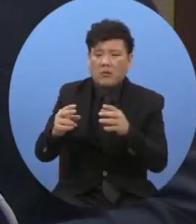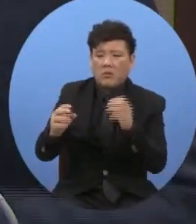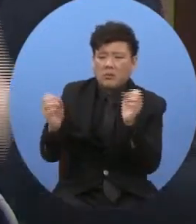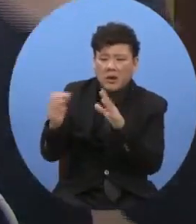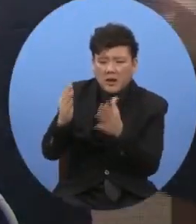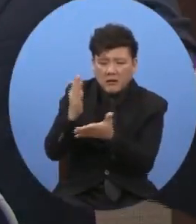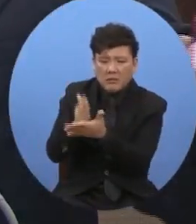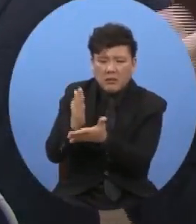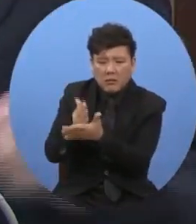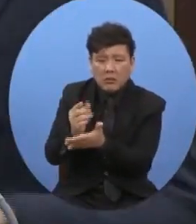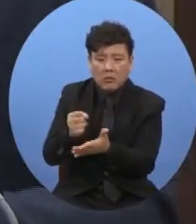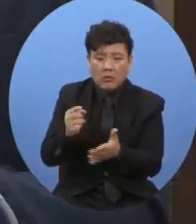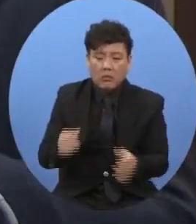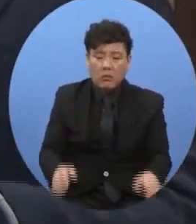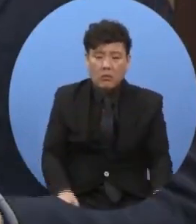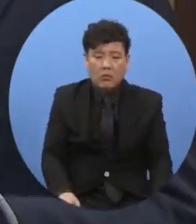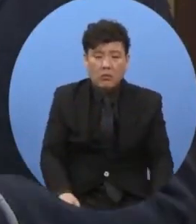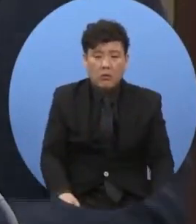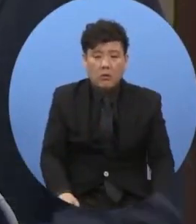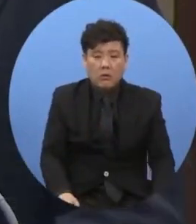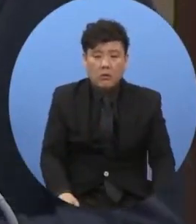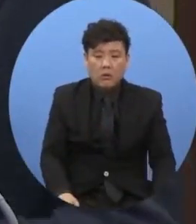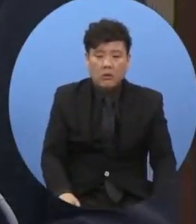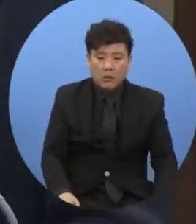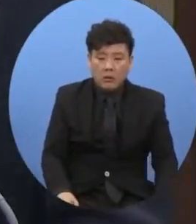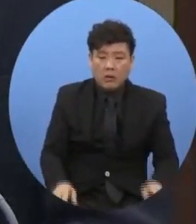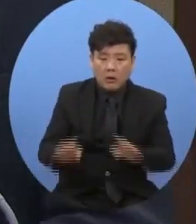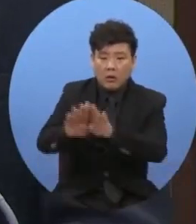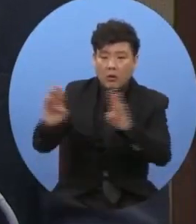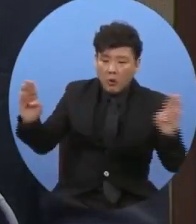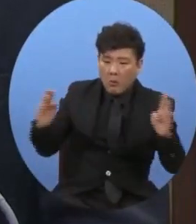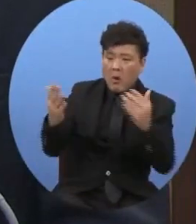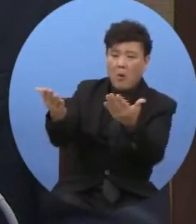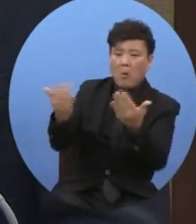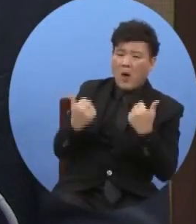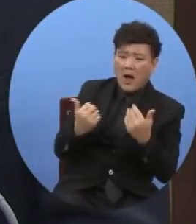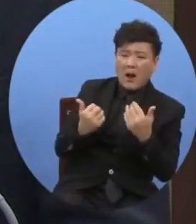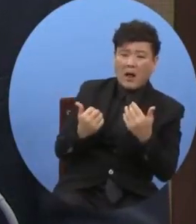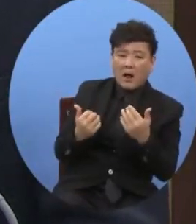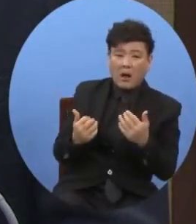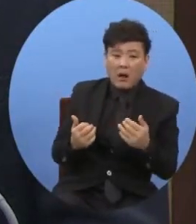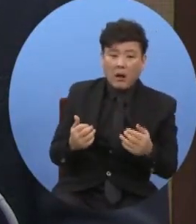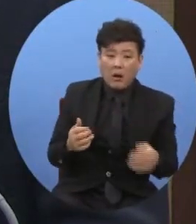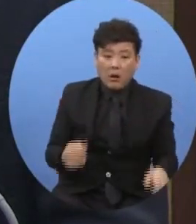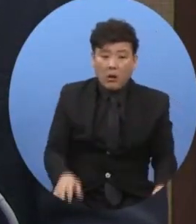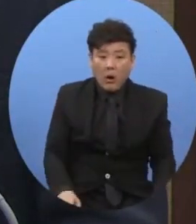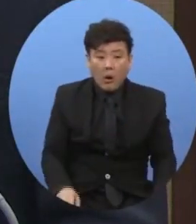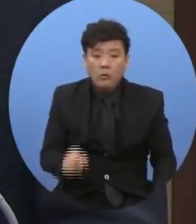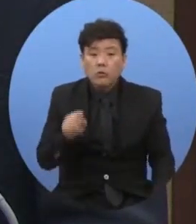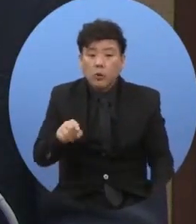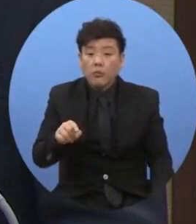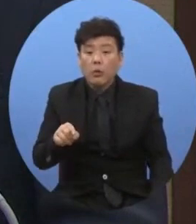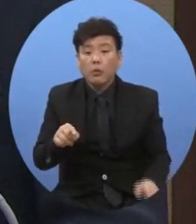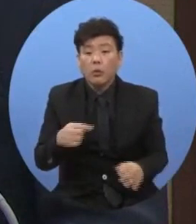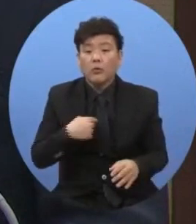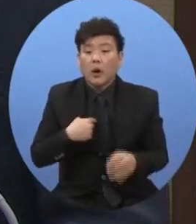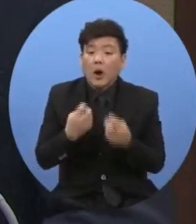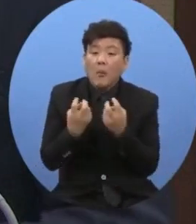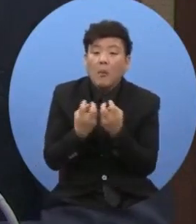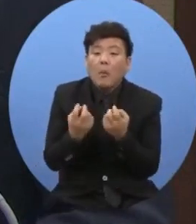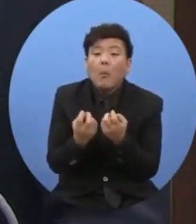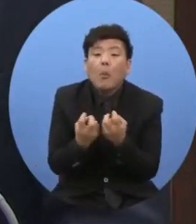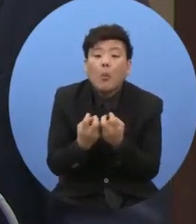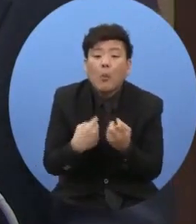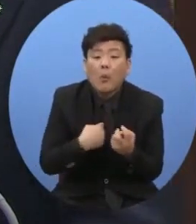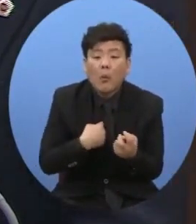이제 시장님, 그 오픈을 했으니까 들어와라 뭐 이런 마인드로 접근하면 안 되지 않을까요? 그렇게 접근하면 어떻게 할 수 있나요? 뭐